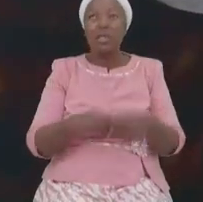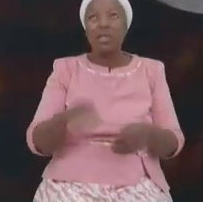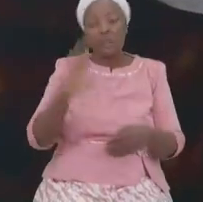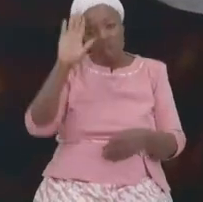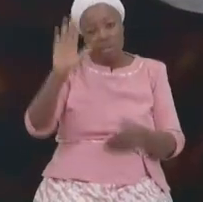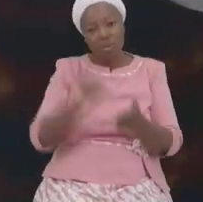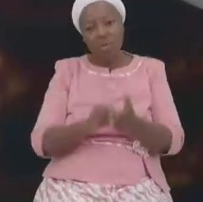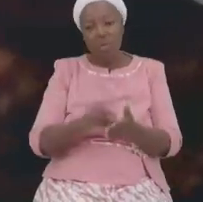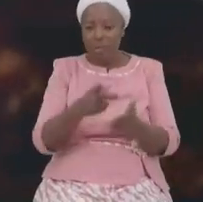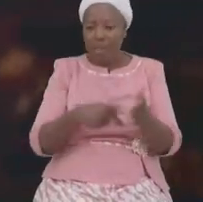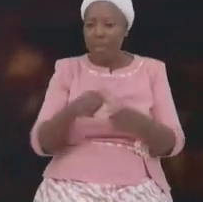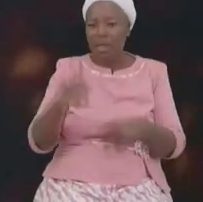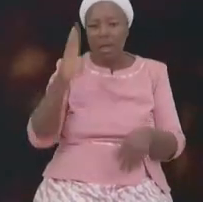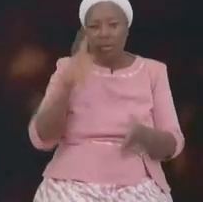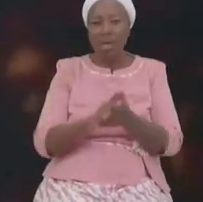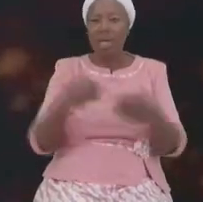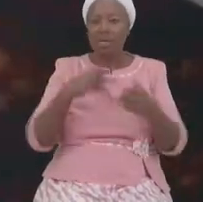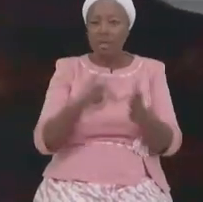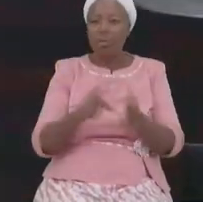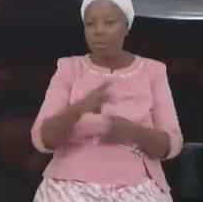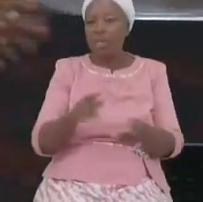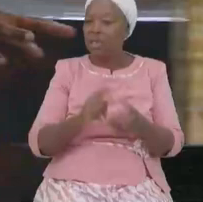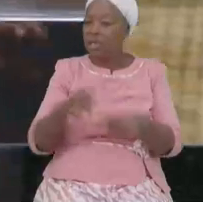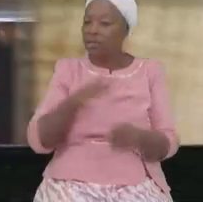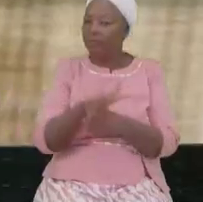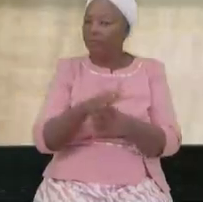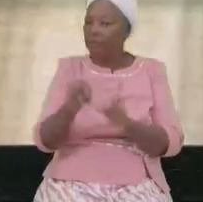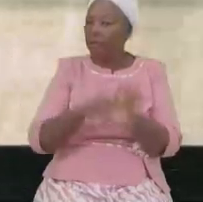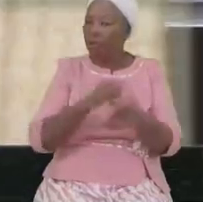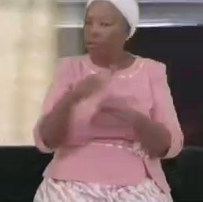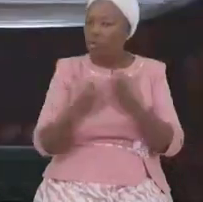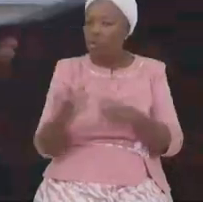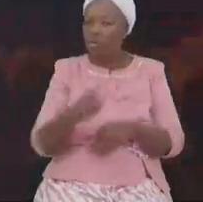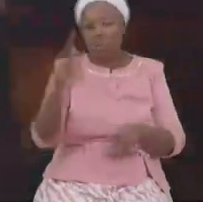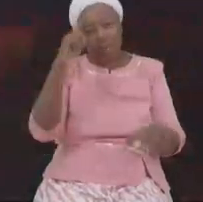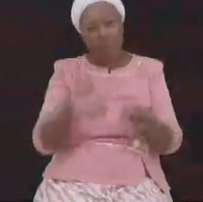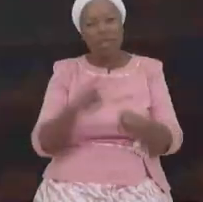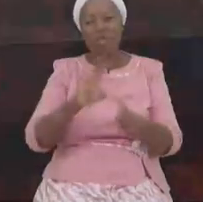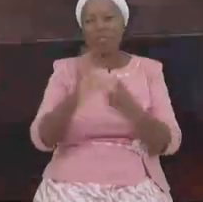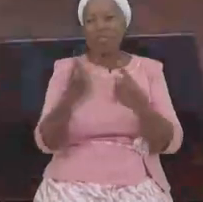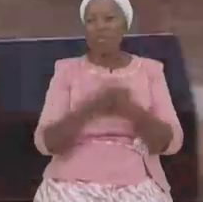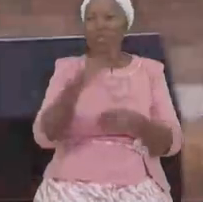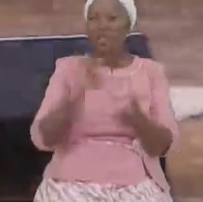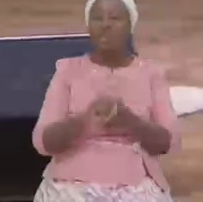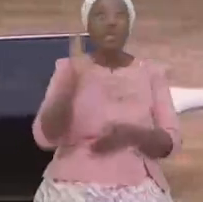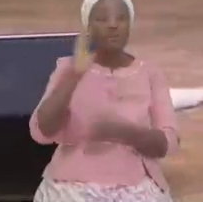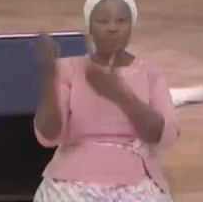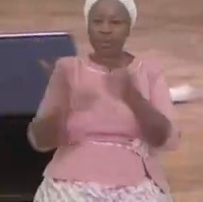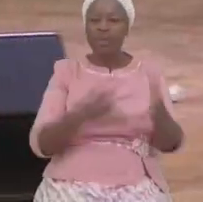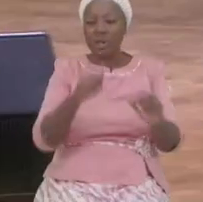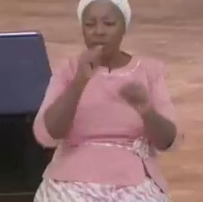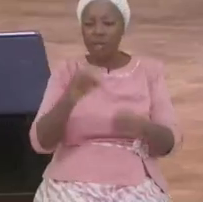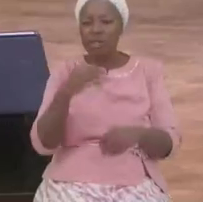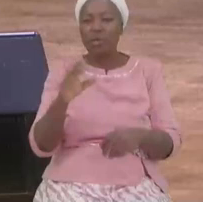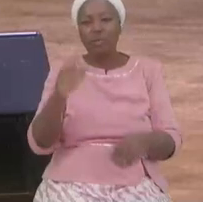jouer. Et c'est l'accomplissement donc de cette condition d'alliance qui emporte les